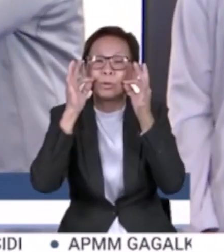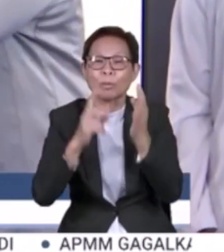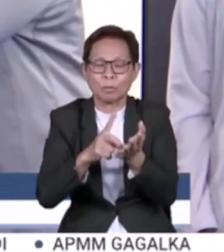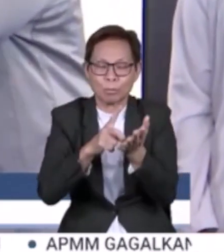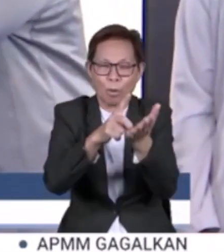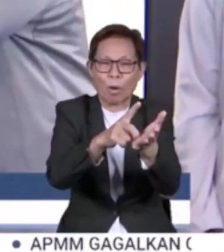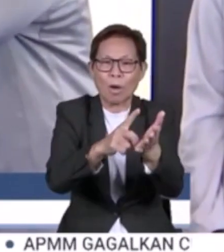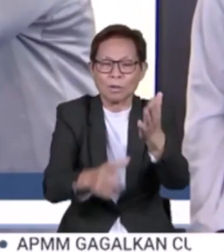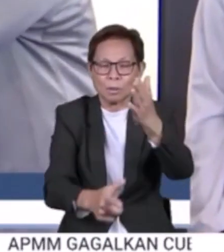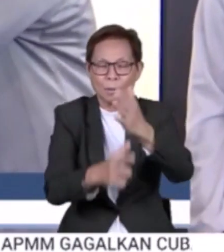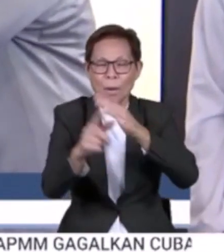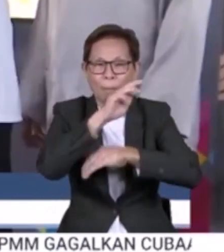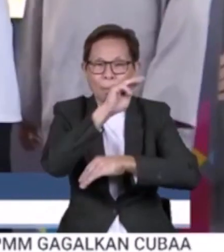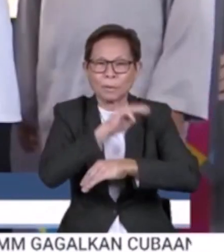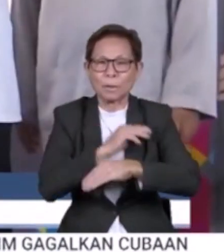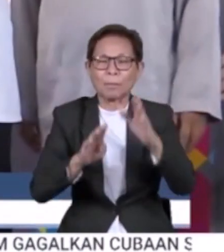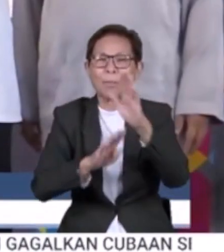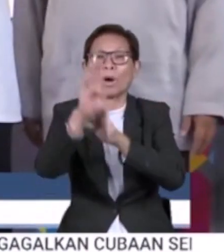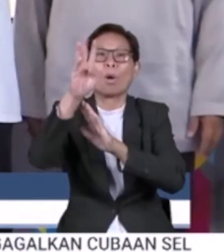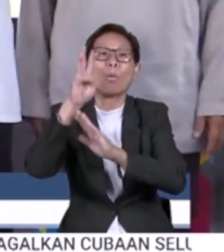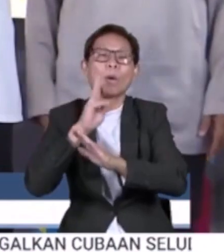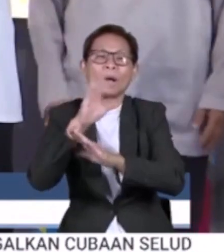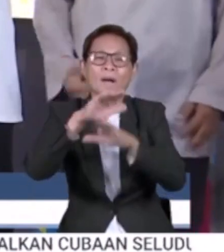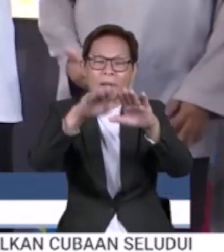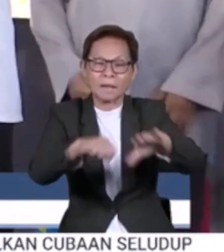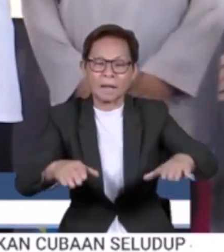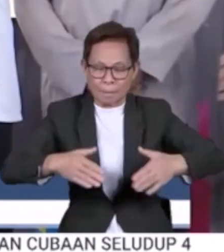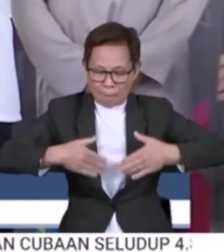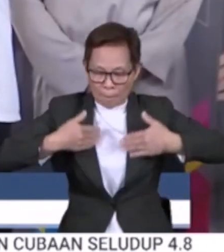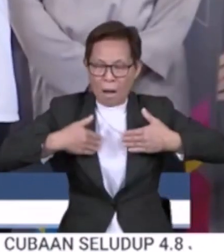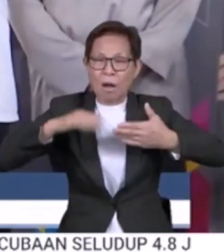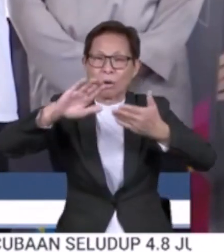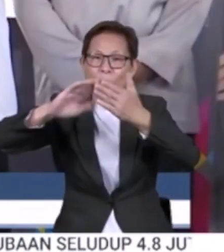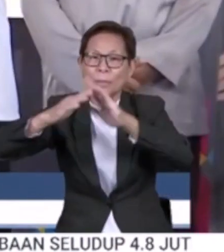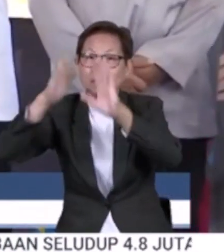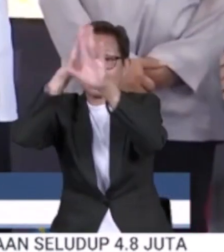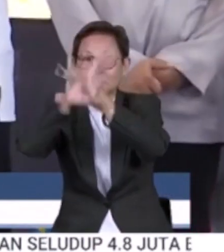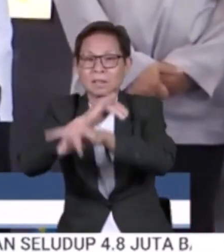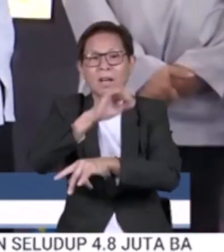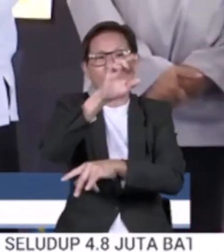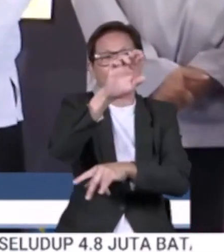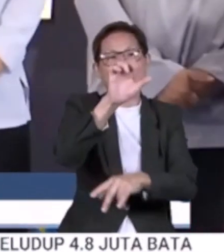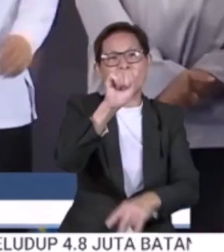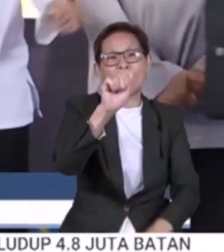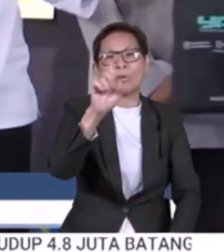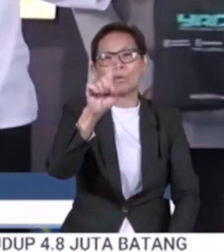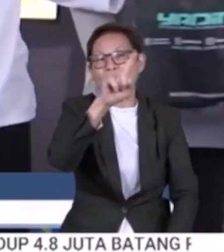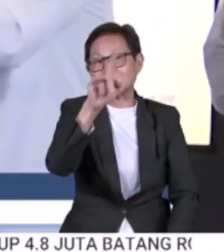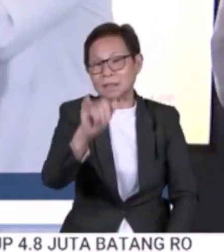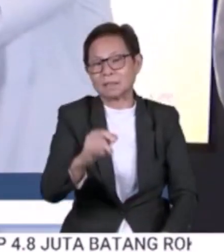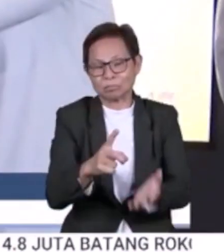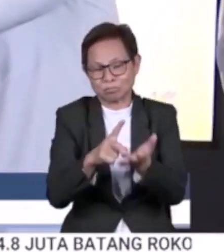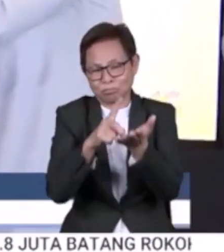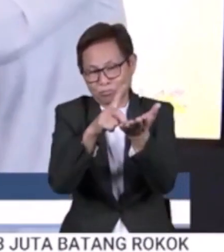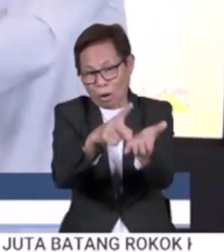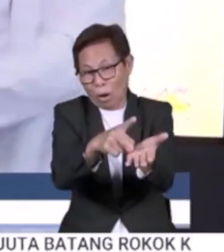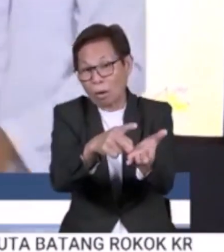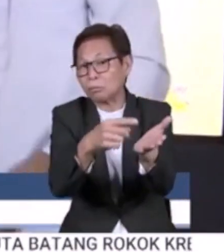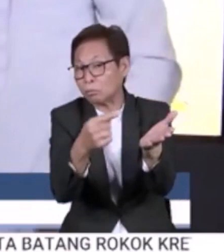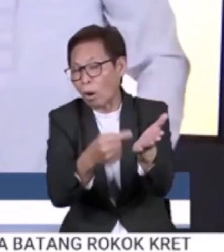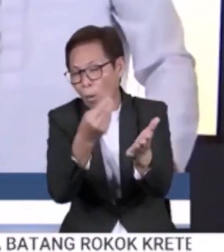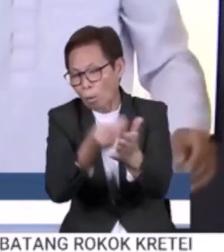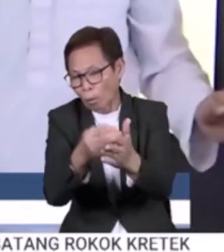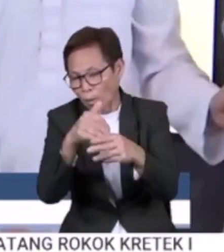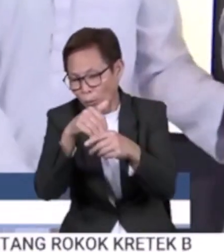timbalan menteri pembangunan wanita kanak-kanak dan kesejahteraan komunis razitam sumbangan diberikan merupakan